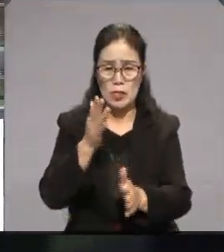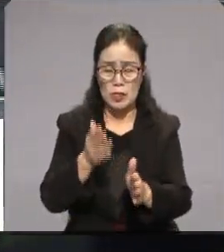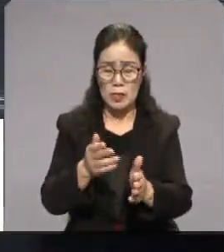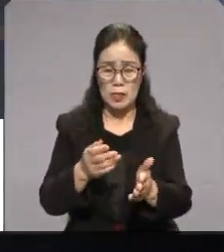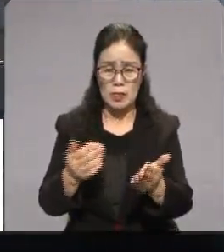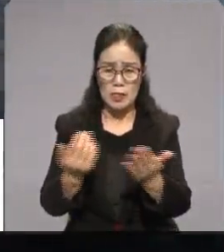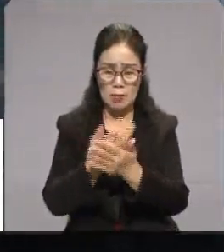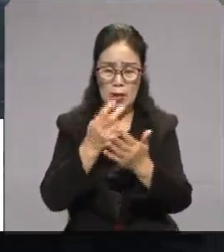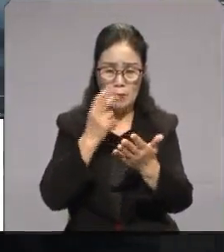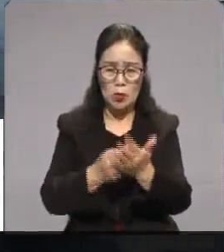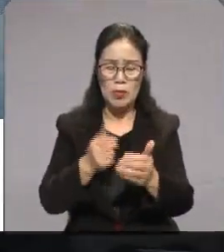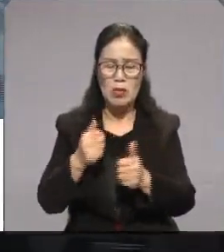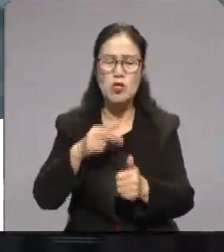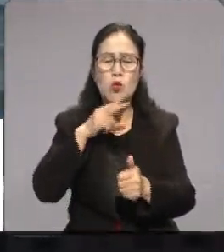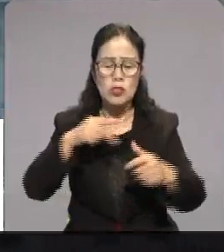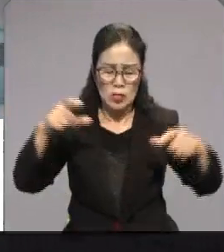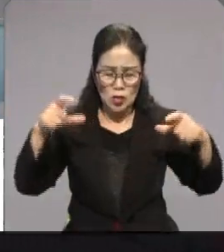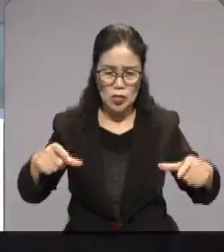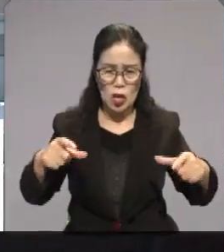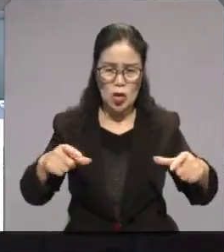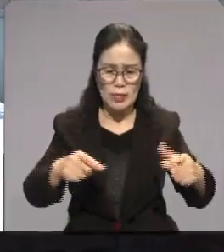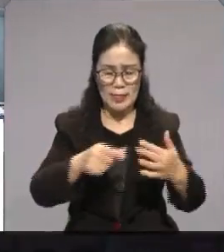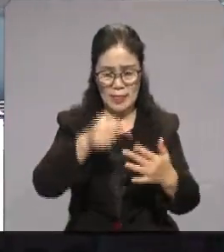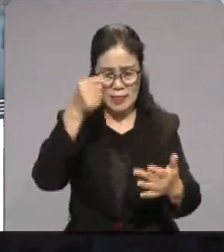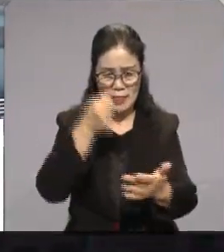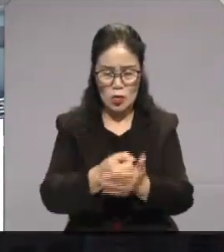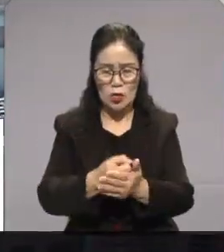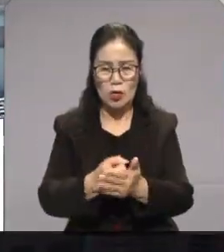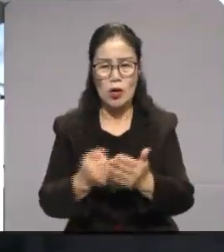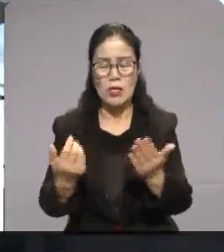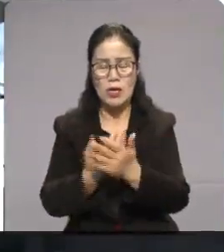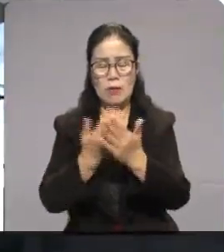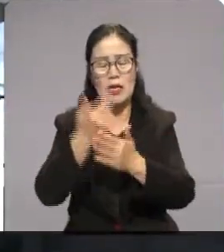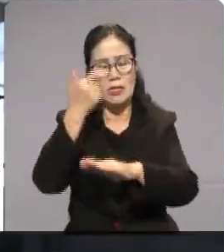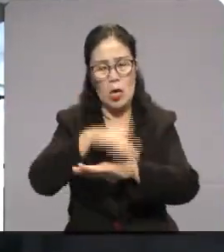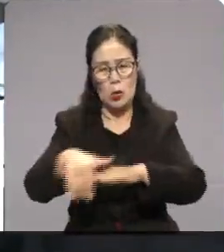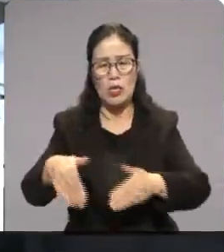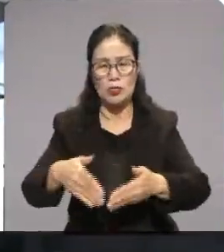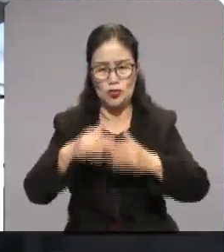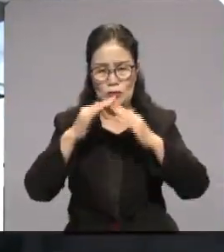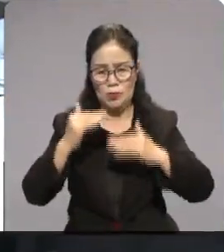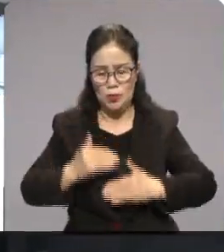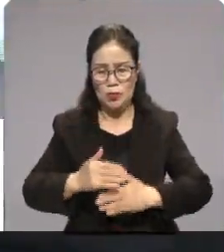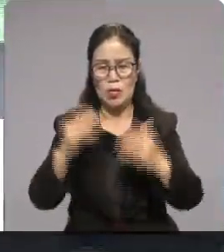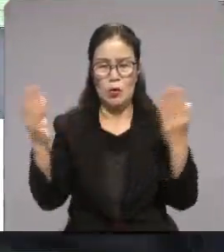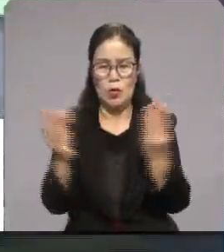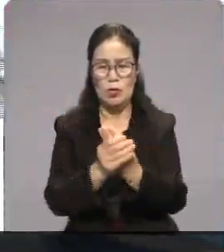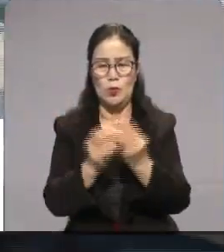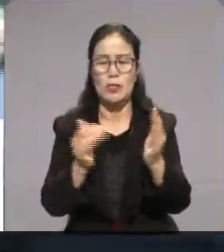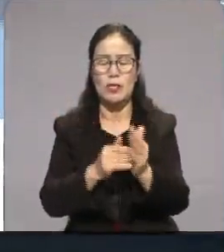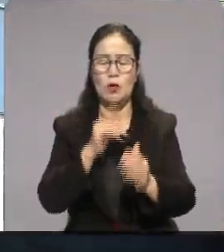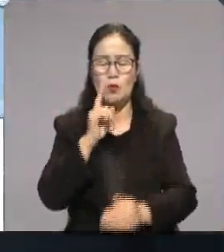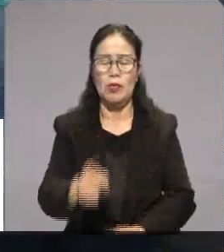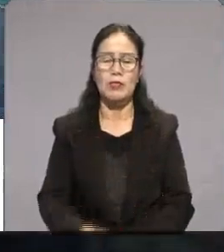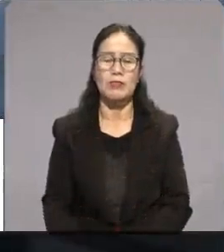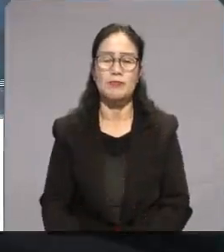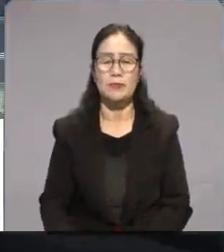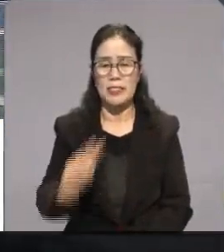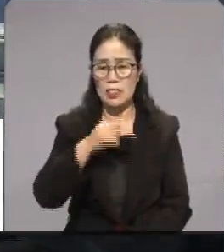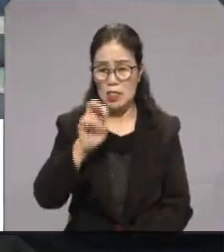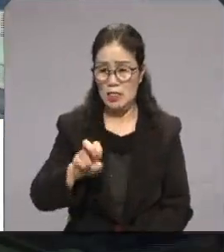따라 동인천역 도시 개발 구역 지정과 개발 계획에 수립 절차를 완료했다고 밝혔습니다 이에 따라